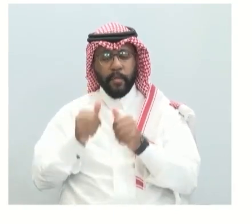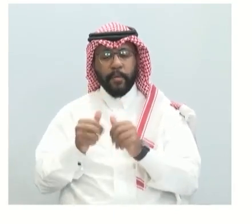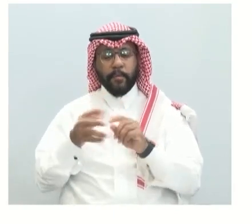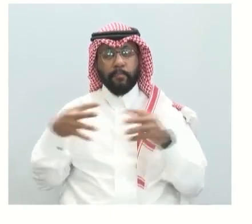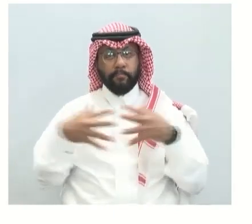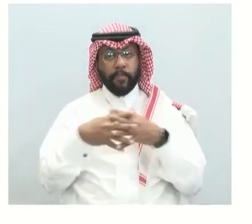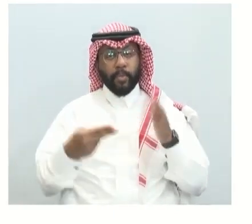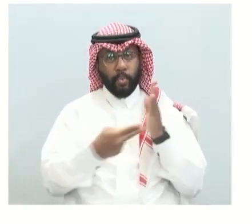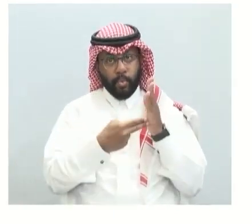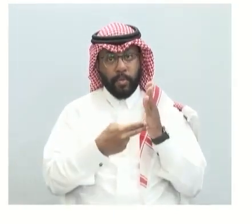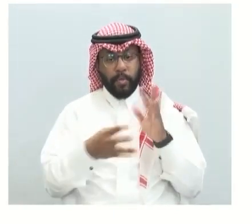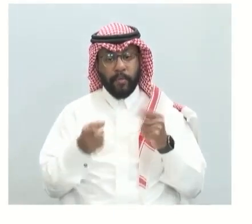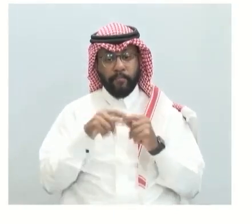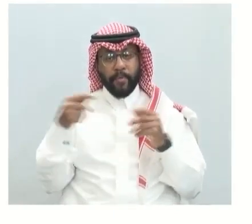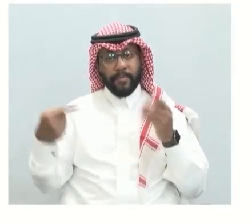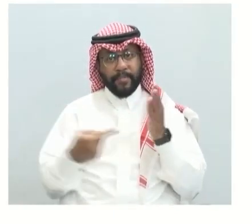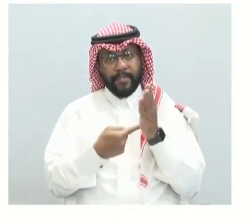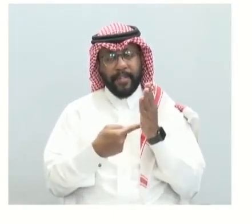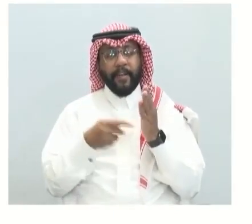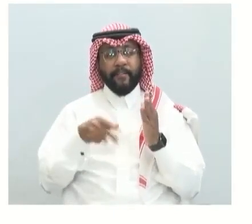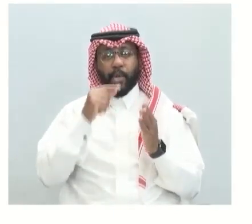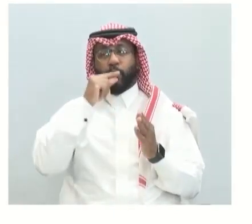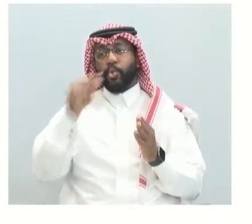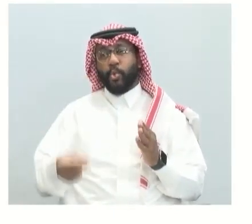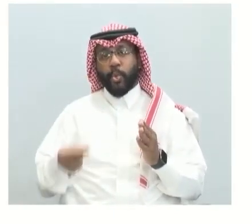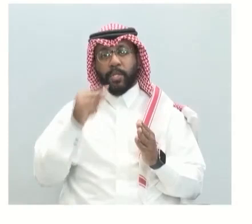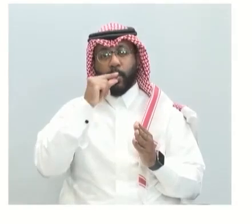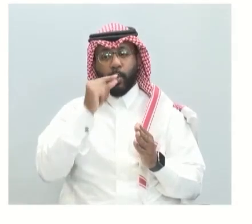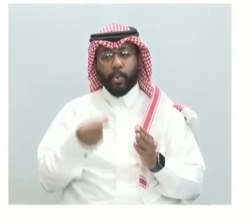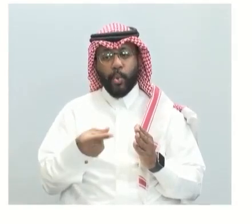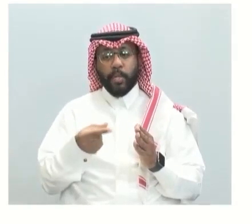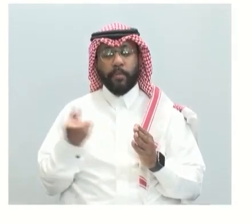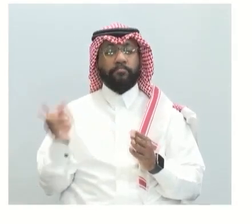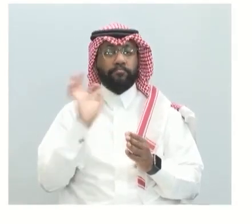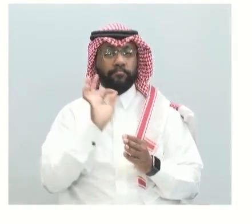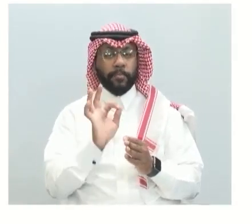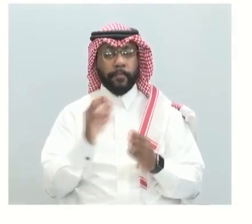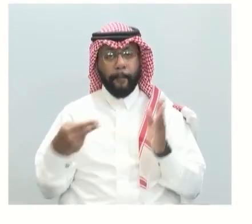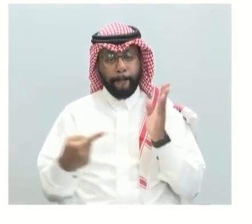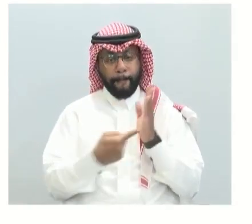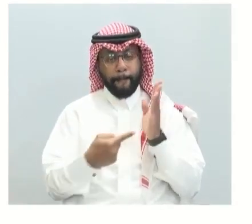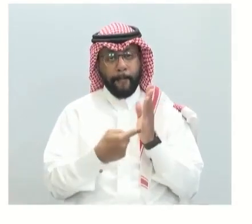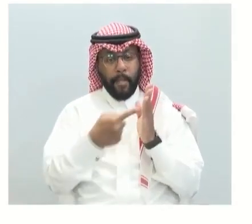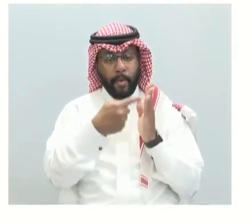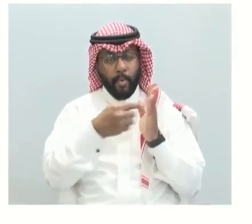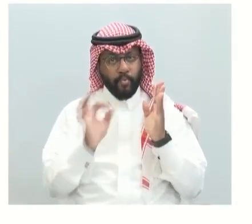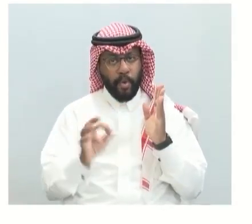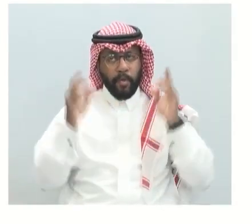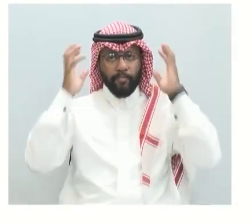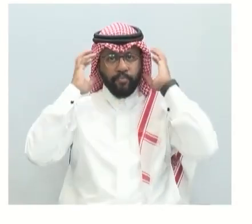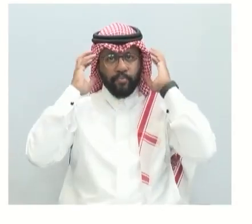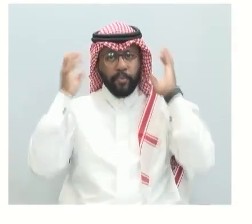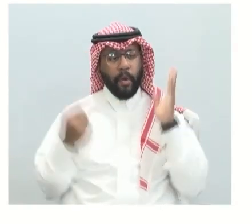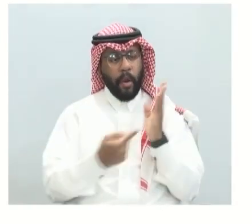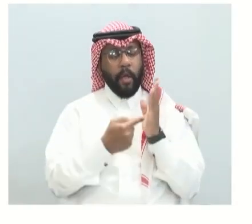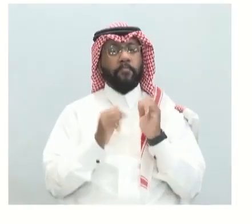احسنتم باستخدام منافذ التوصيل طبعا لدينا منافذ التوصيل وظيفتها راينا انها تستخدم لنا او تتيح